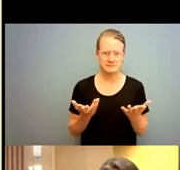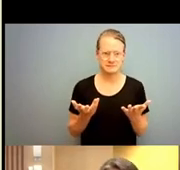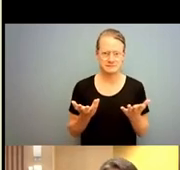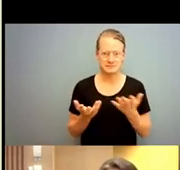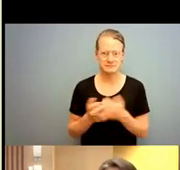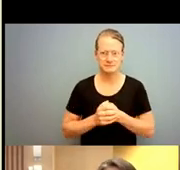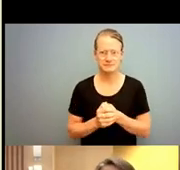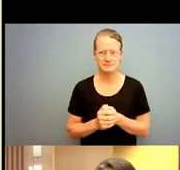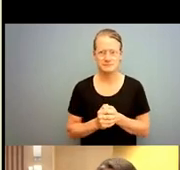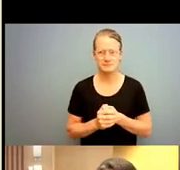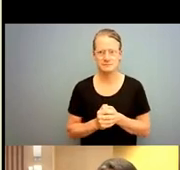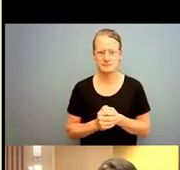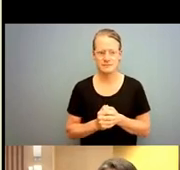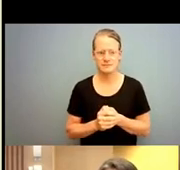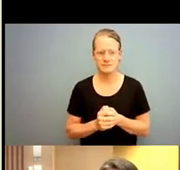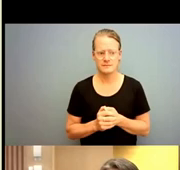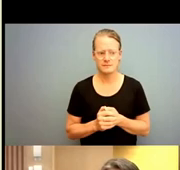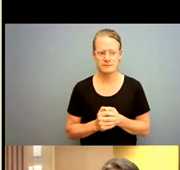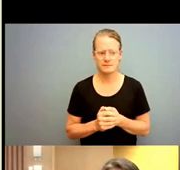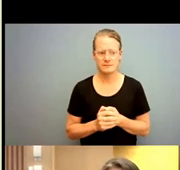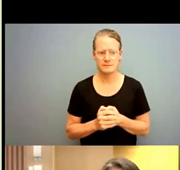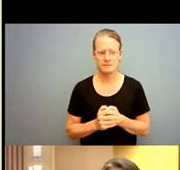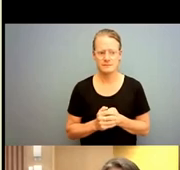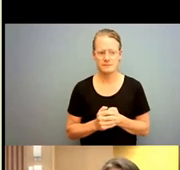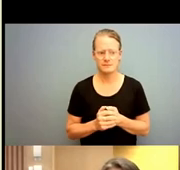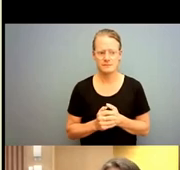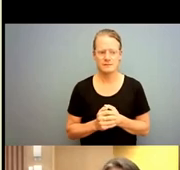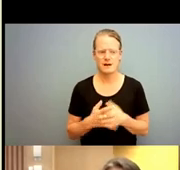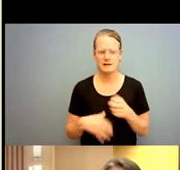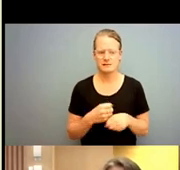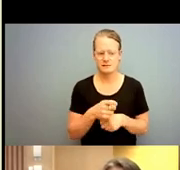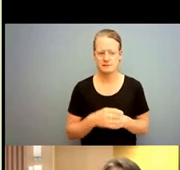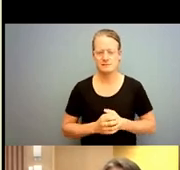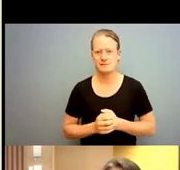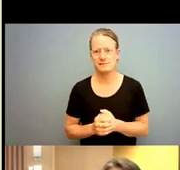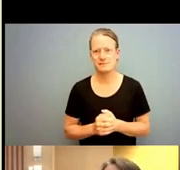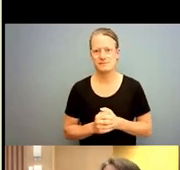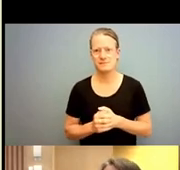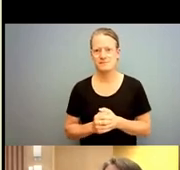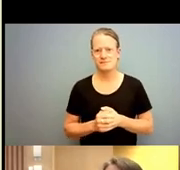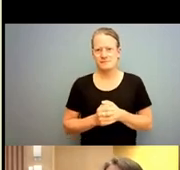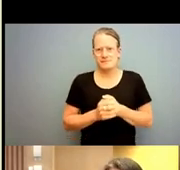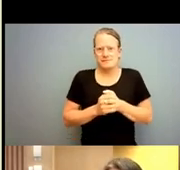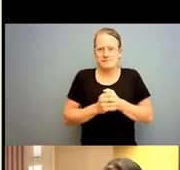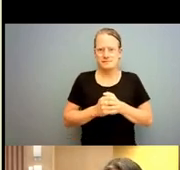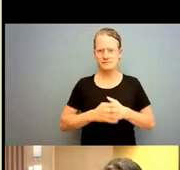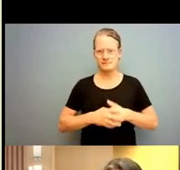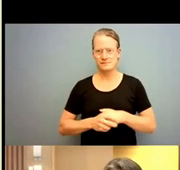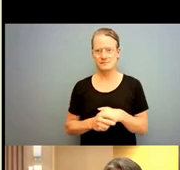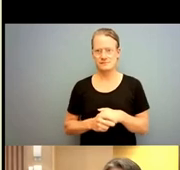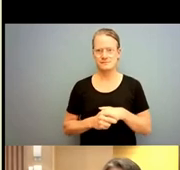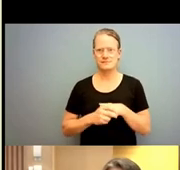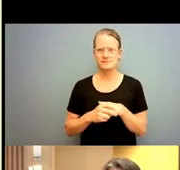hieraittain. Tänin olmossa, että kuhkaa iska tsehkataan, että se on isä halmalahkai muihte puhässi.